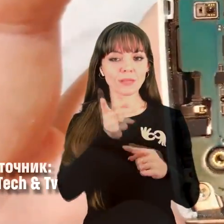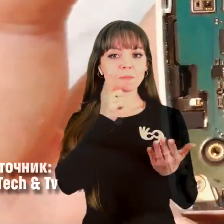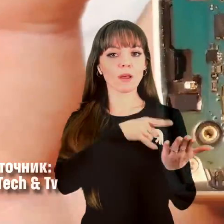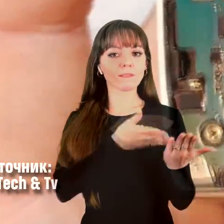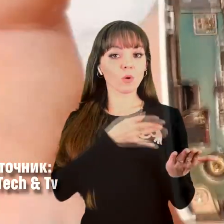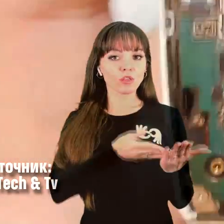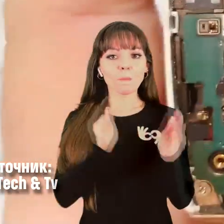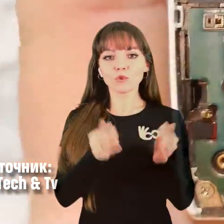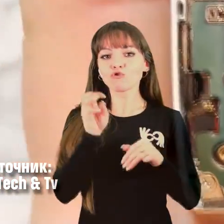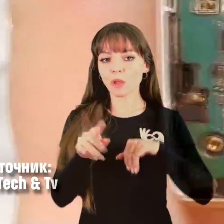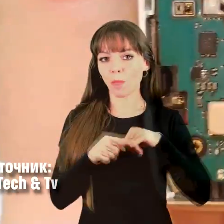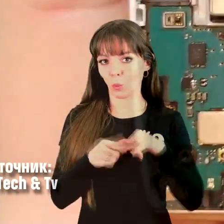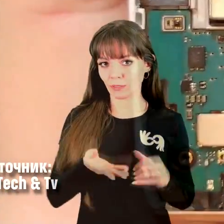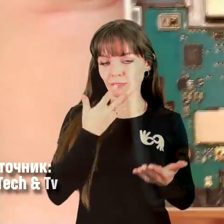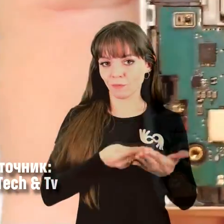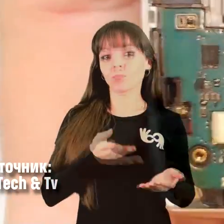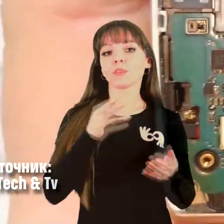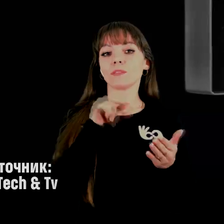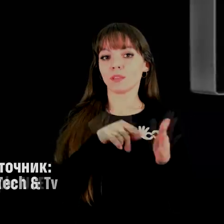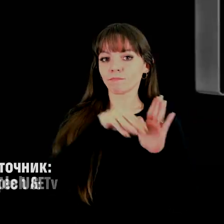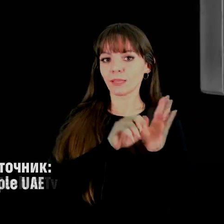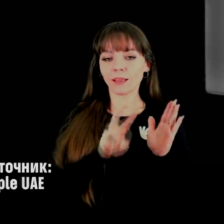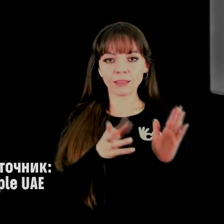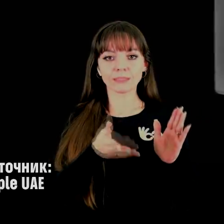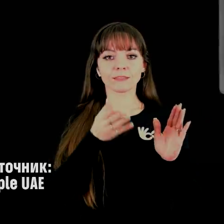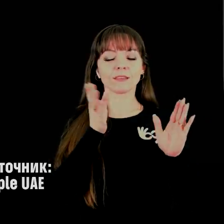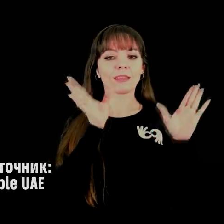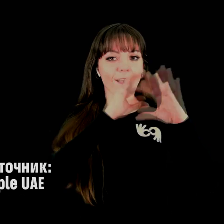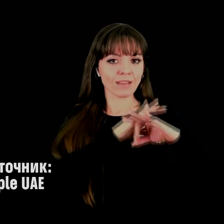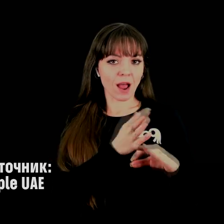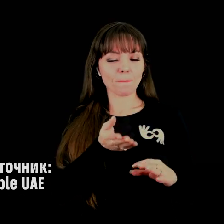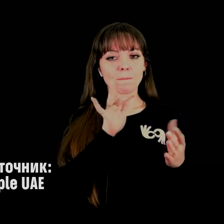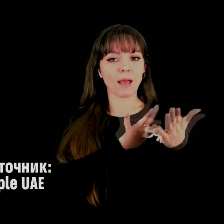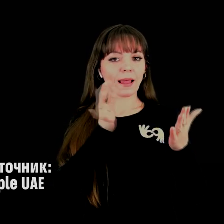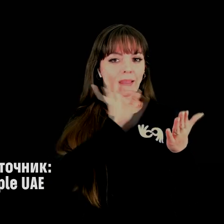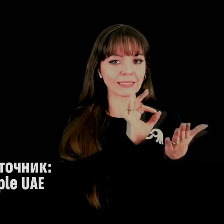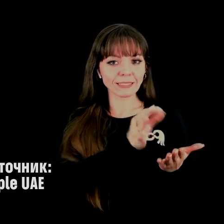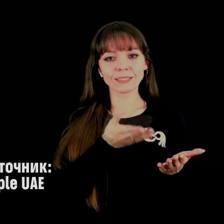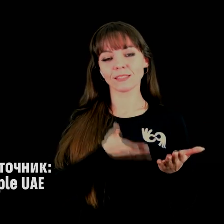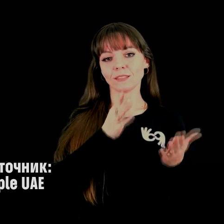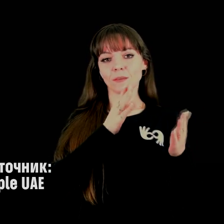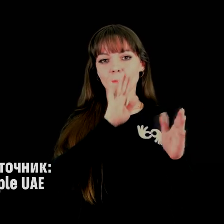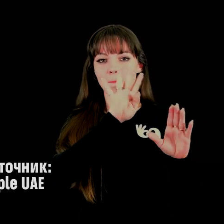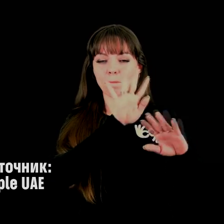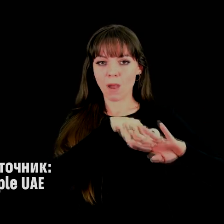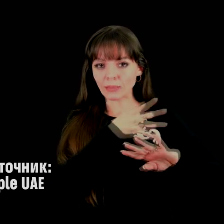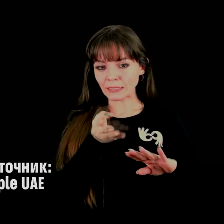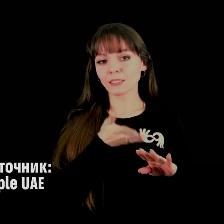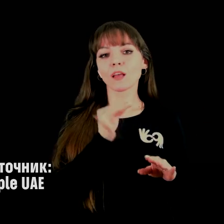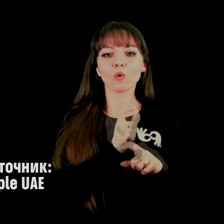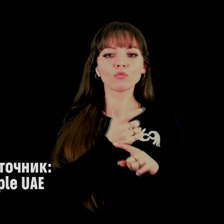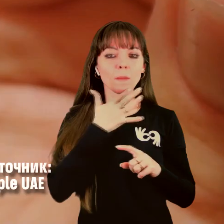это камера смартфона, и она меньше ногтя. При этом у нее есть диафрагма, линзы, матрица и очень